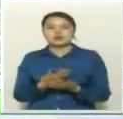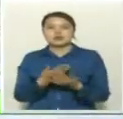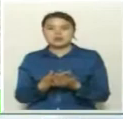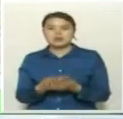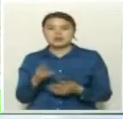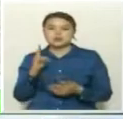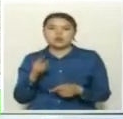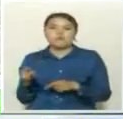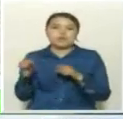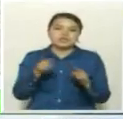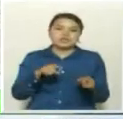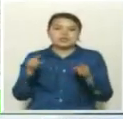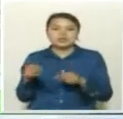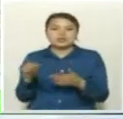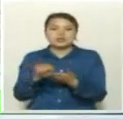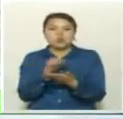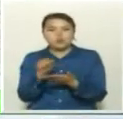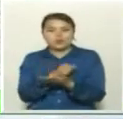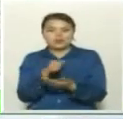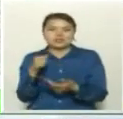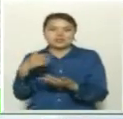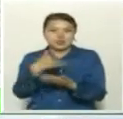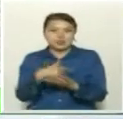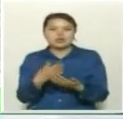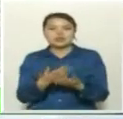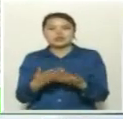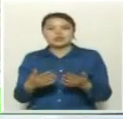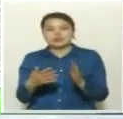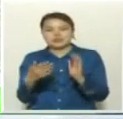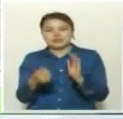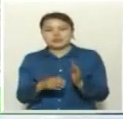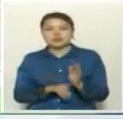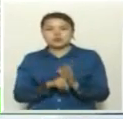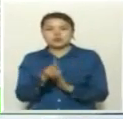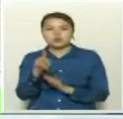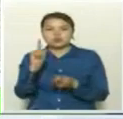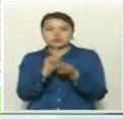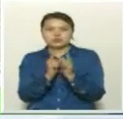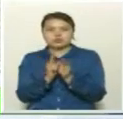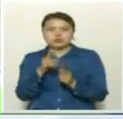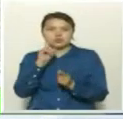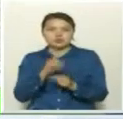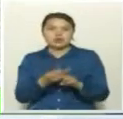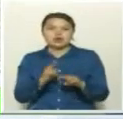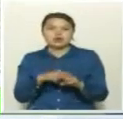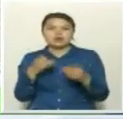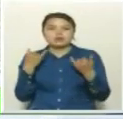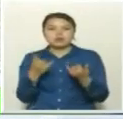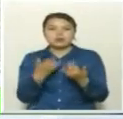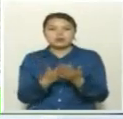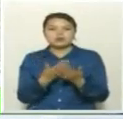бөлімі штатты түрде таңғы 9-дан кешкі 6-ға дейін 5 күн бойы жұмыс көрсетеді. Осы қызмет түрі бойынша енді